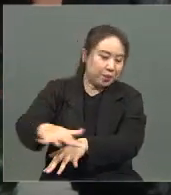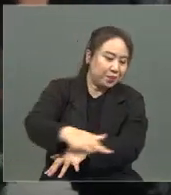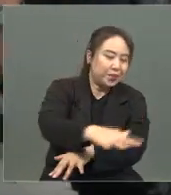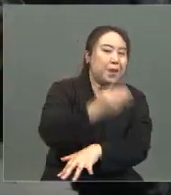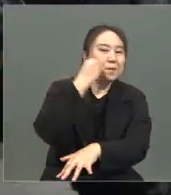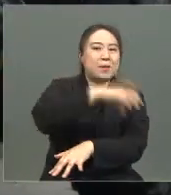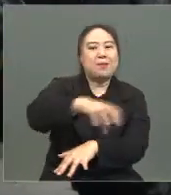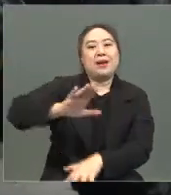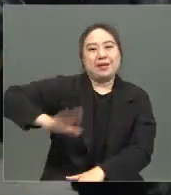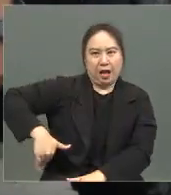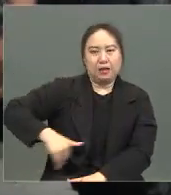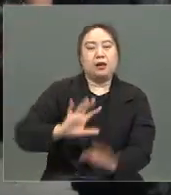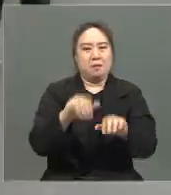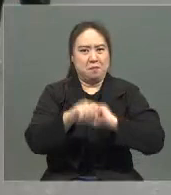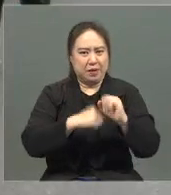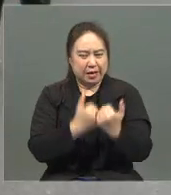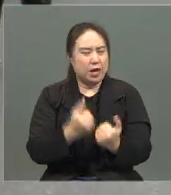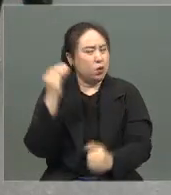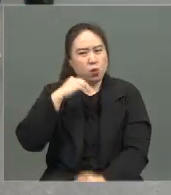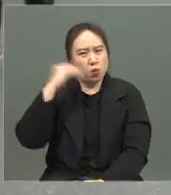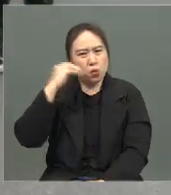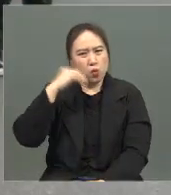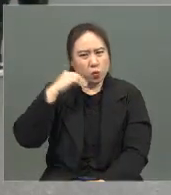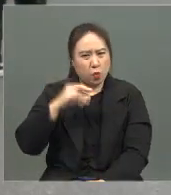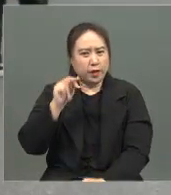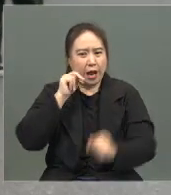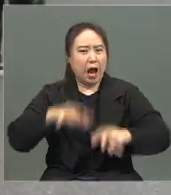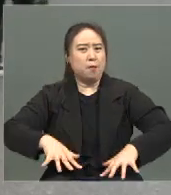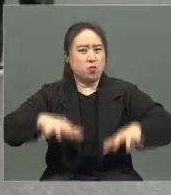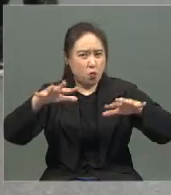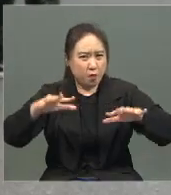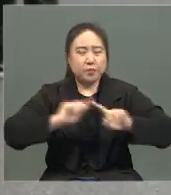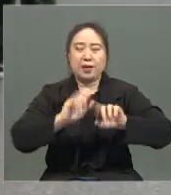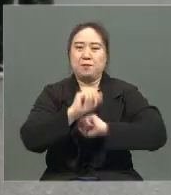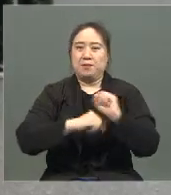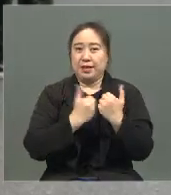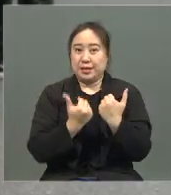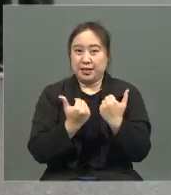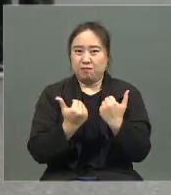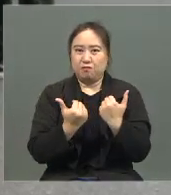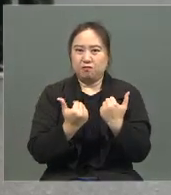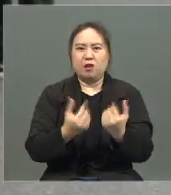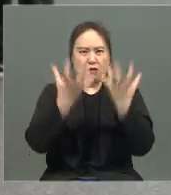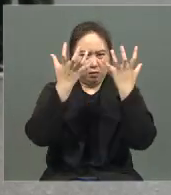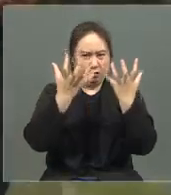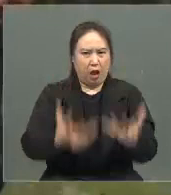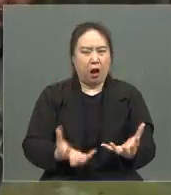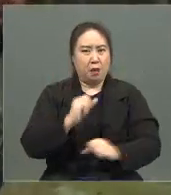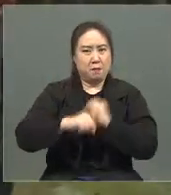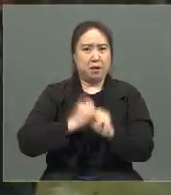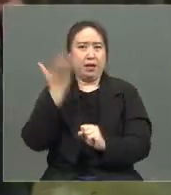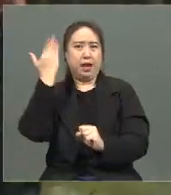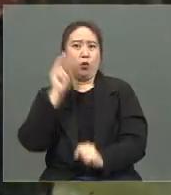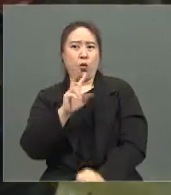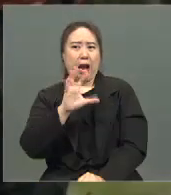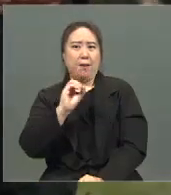แม้ว่าในทุกๆปีจะมีน้ำไหลท่วมแบบนี้แต่ว่าปีนี้จากที่ชาวบ้านบอกกับทีมข่าวนะคะว่าหนักกว่าปี54ขึ้นม